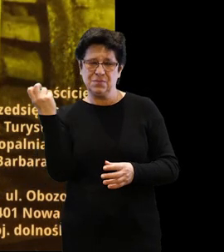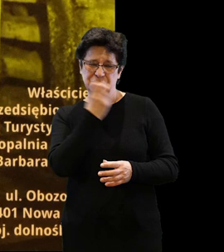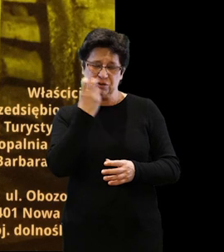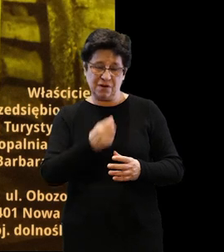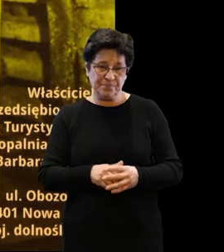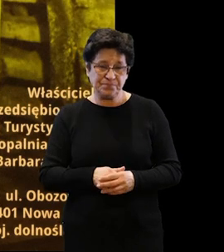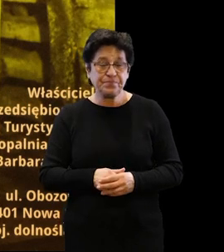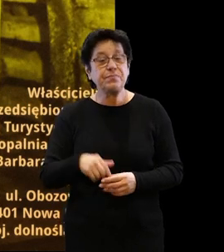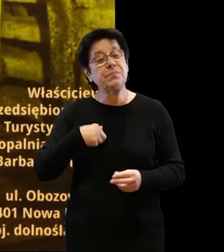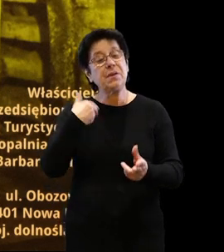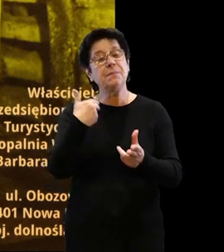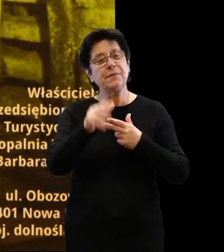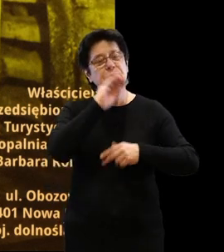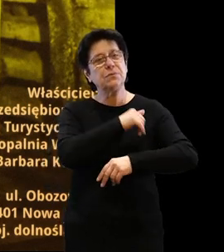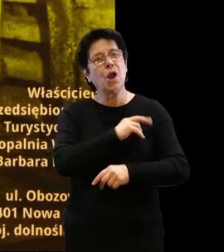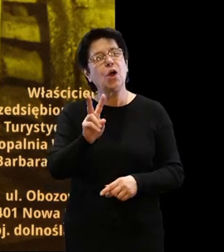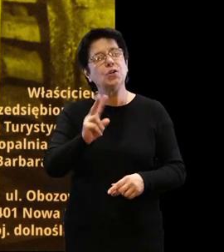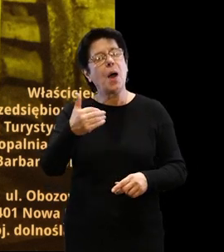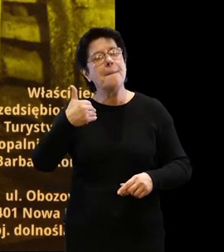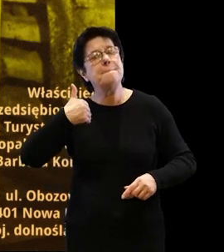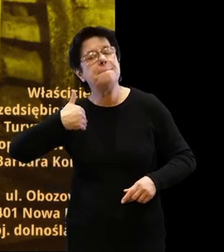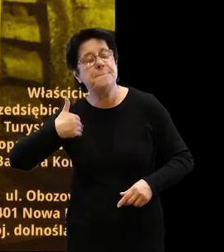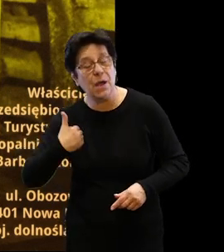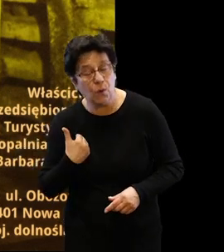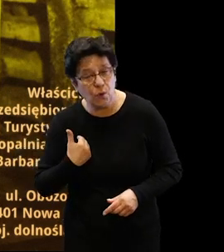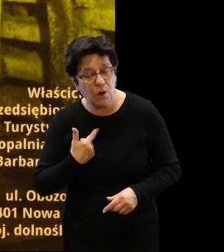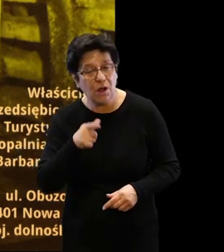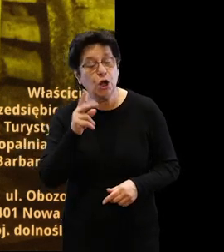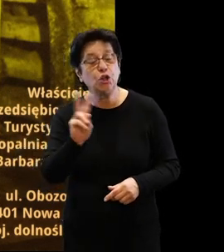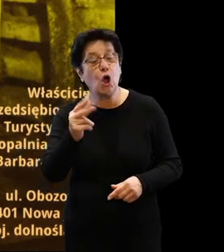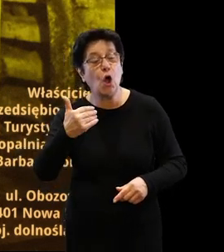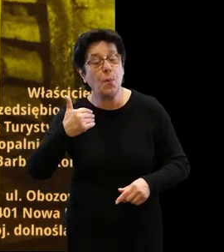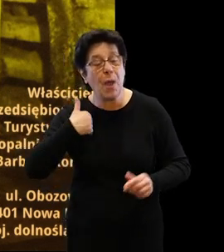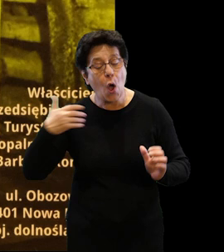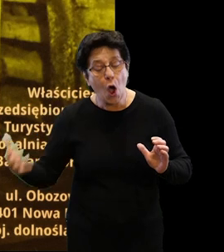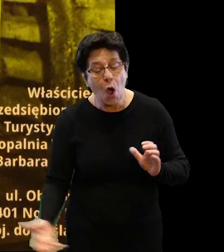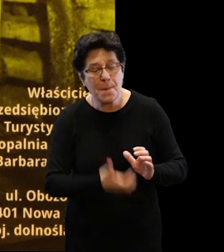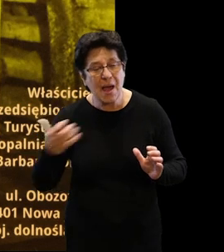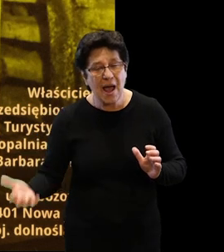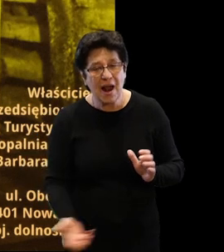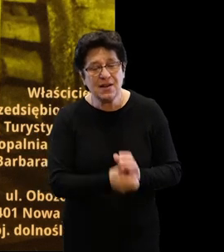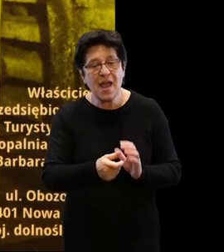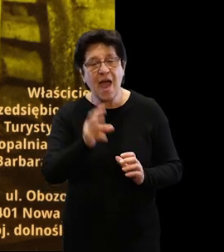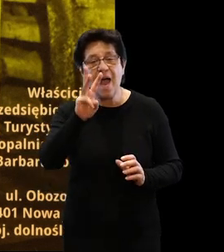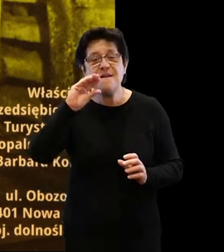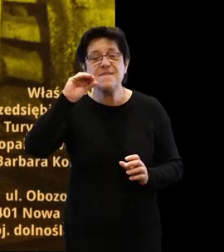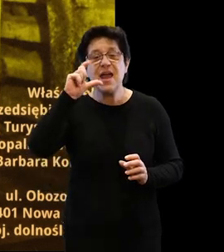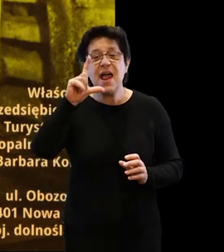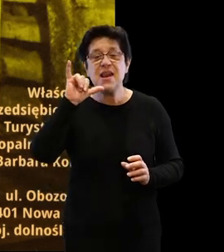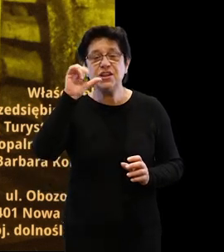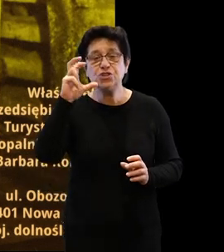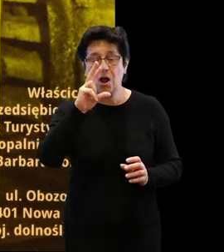trochę rąk się podniesie do góry bo proszę państwa wspaniały pomysł to jest wykorzystać wspaniałe miejsce jakim jest